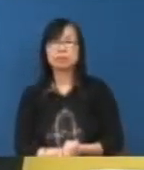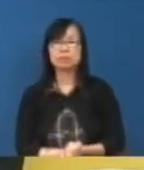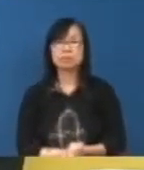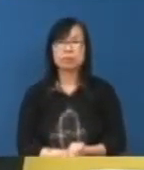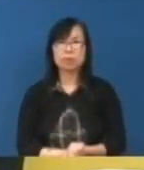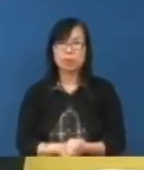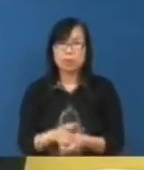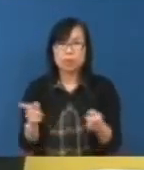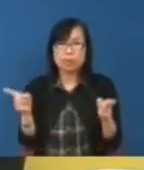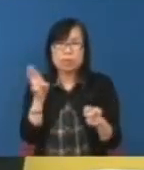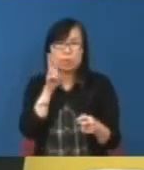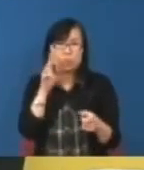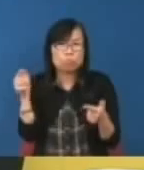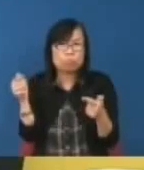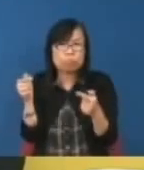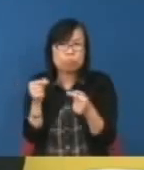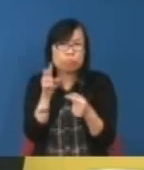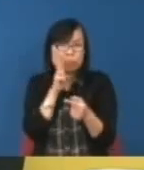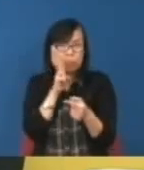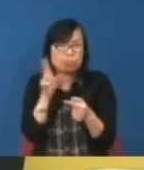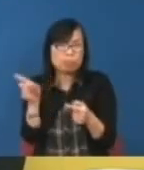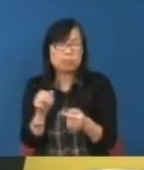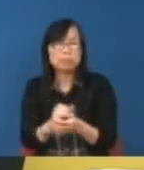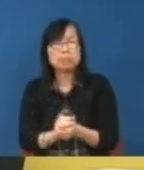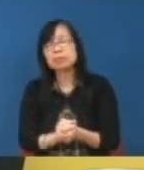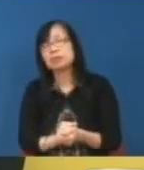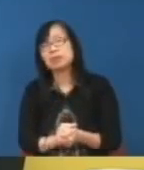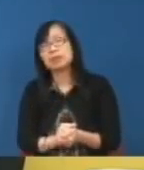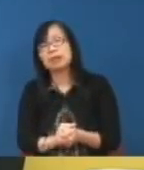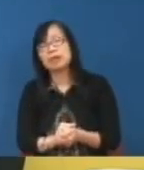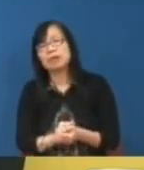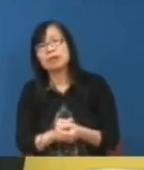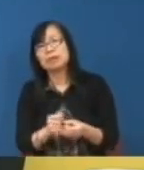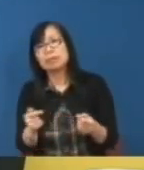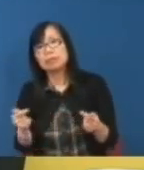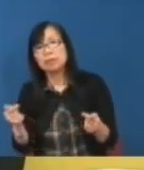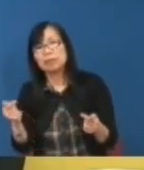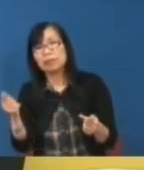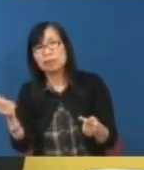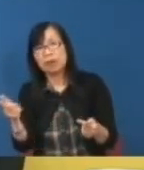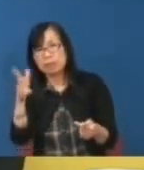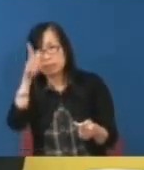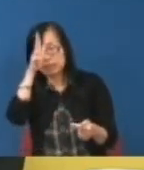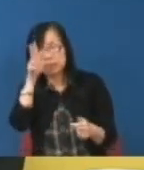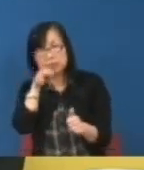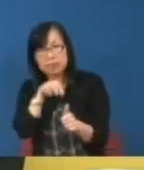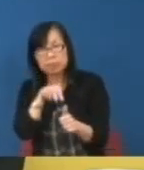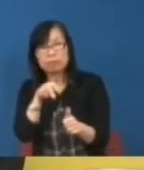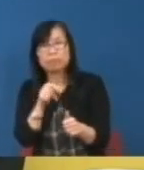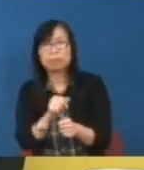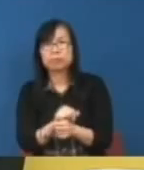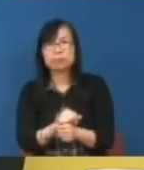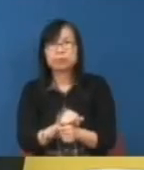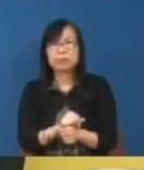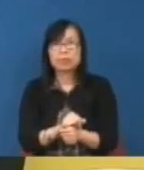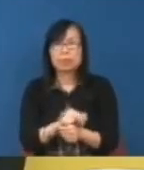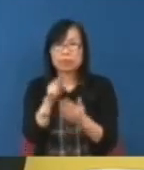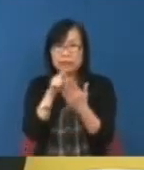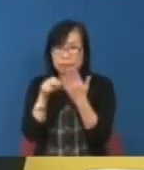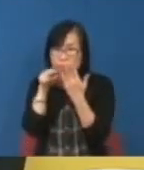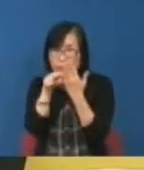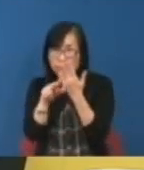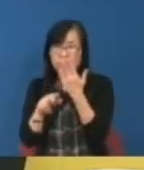越嚟越相似咧，就係、是、因為係當然喺政治上面而家佢哋透過一起去